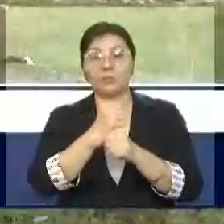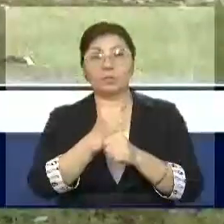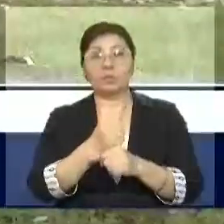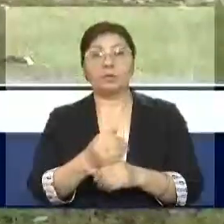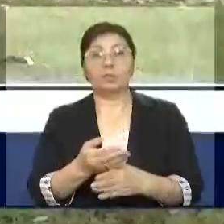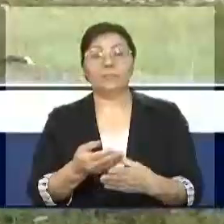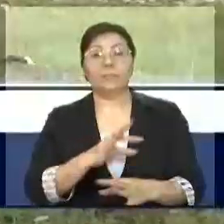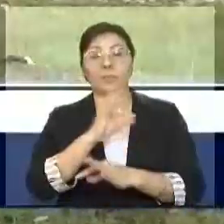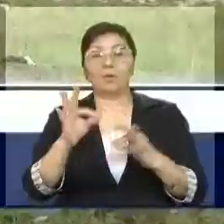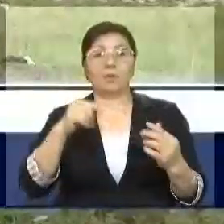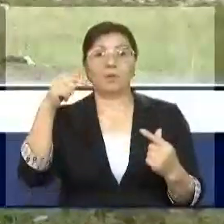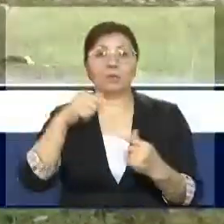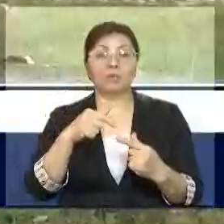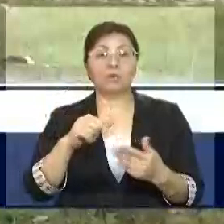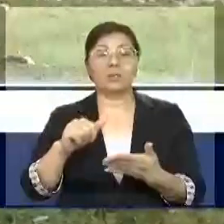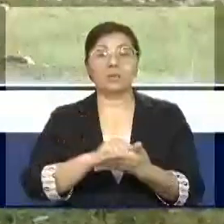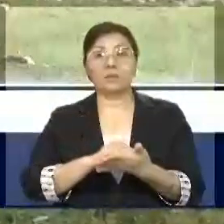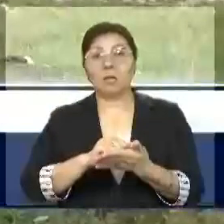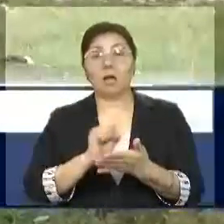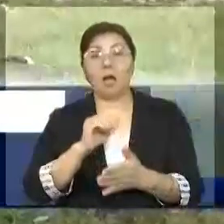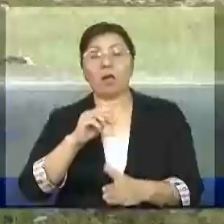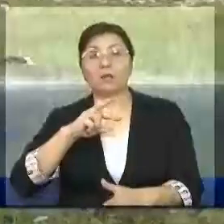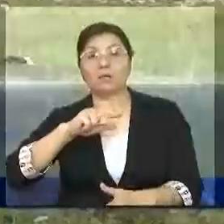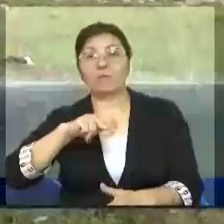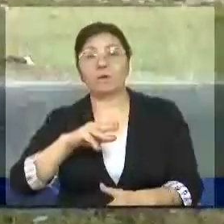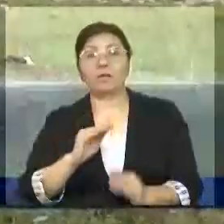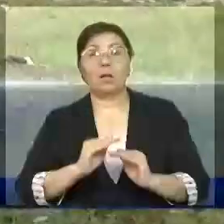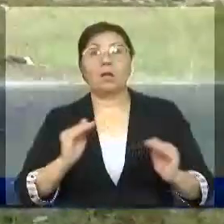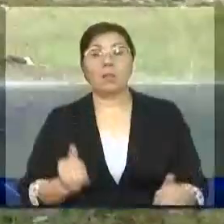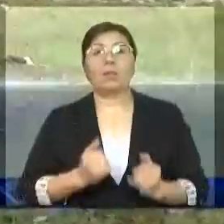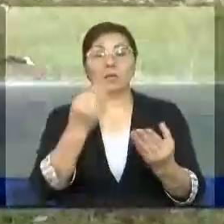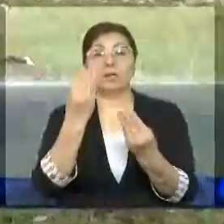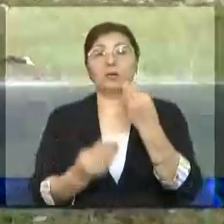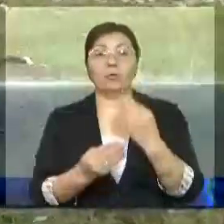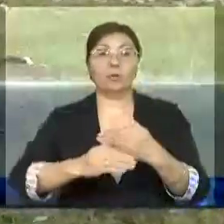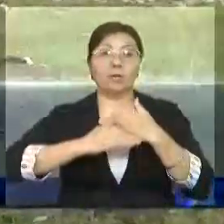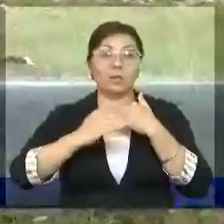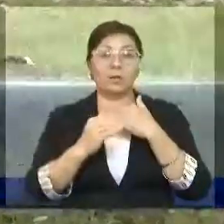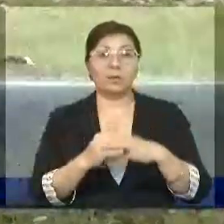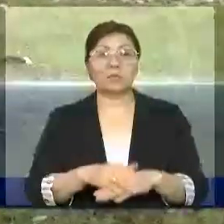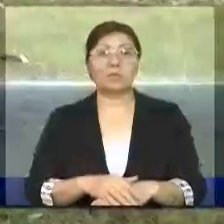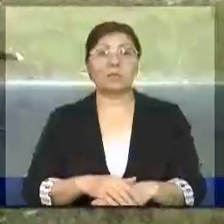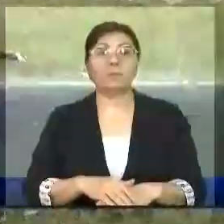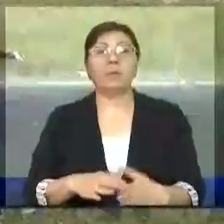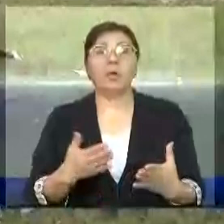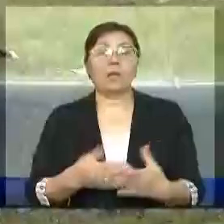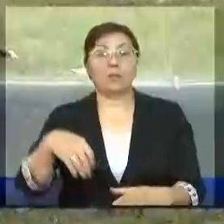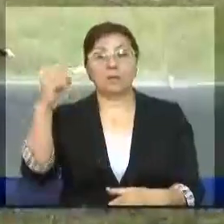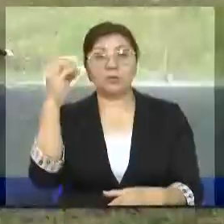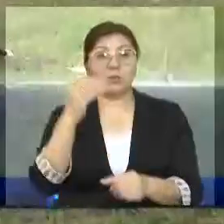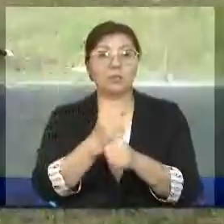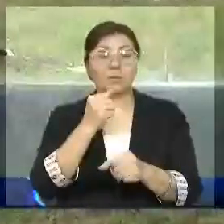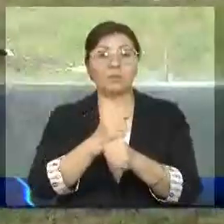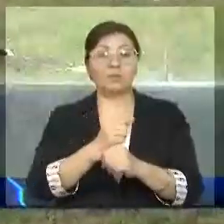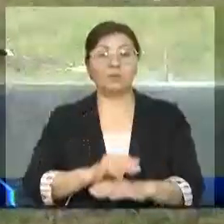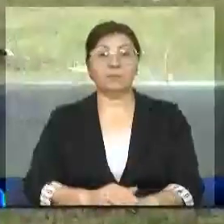бізде, яғни асфальт жабындысы, балаларға арналған ойын алаңдары, стритбол, аулалардың жарықтандыруы көрсетілген жоба